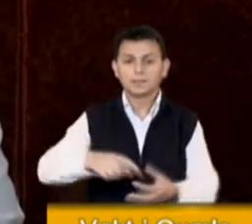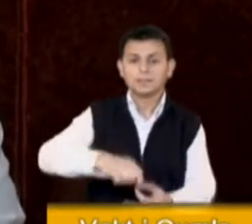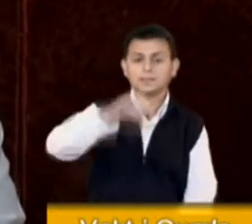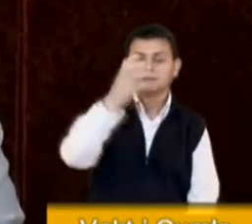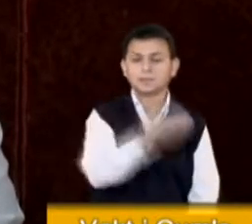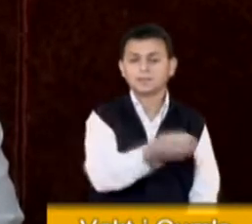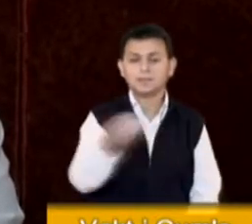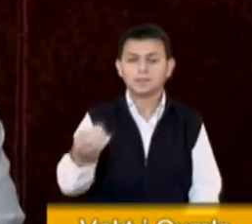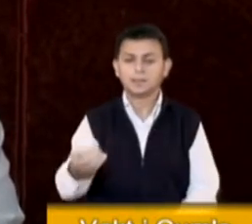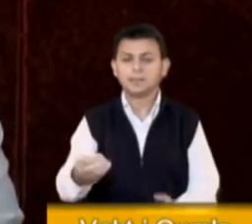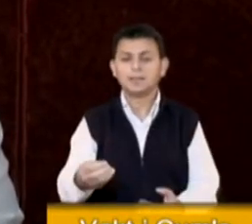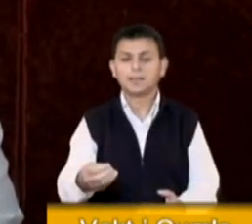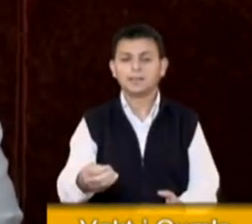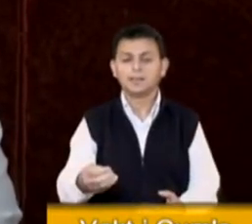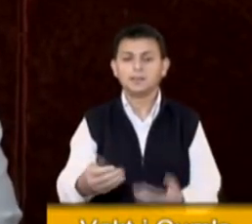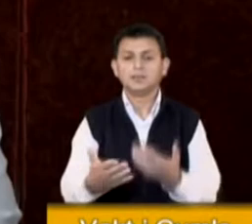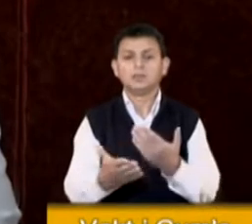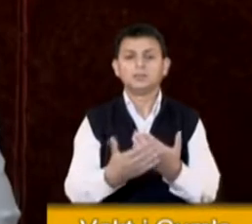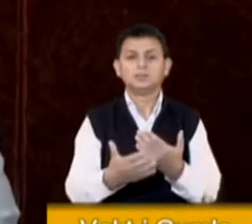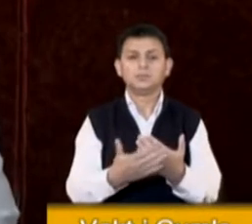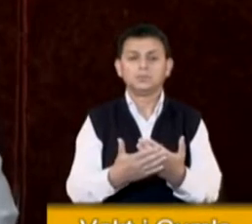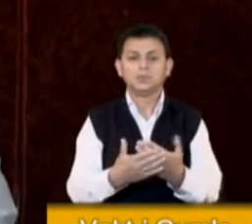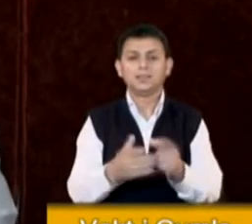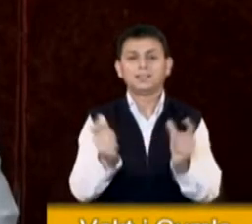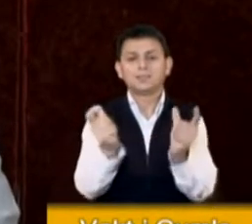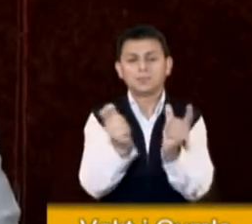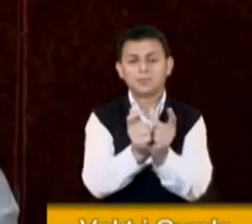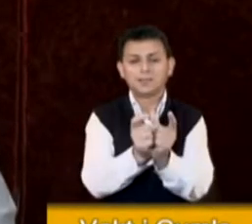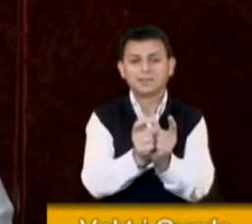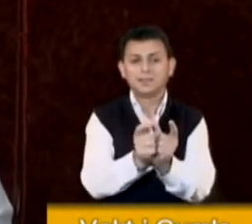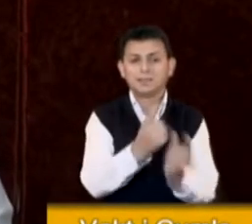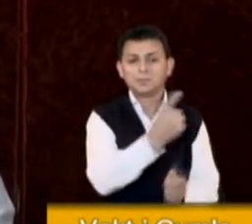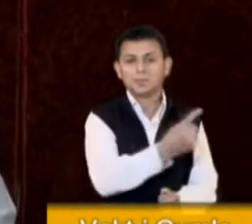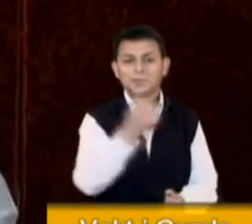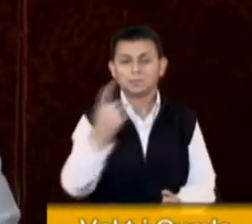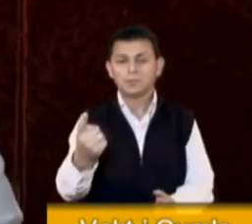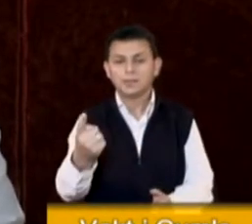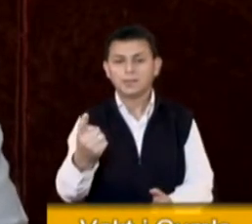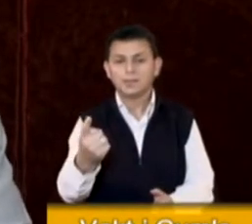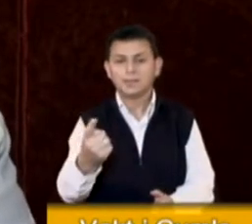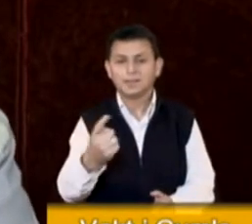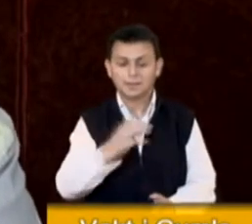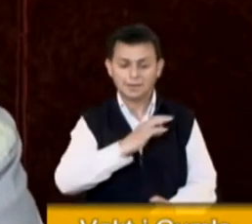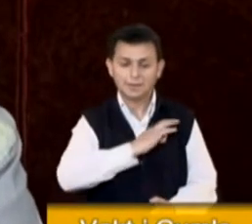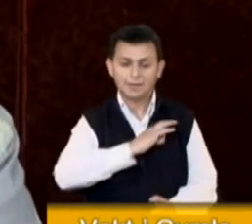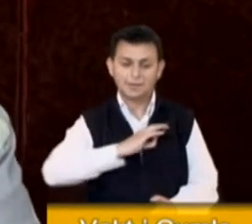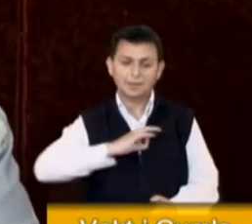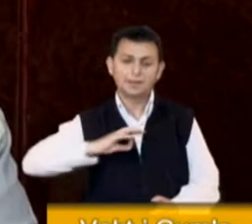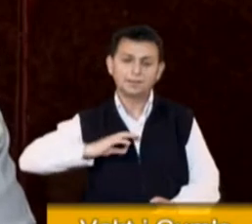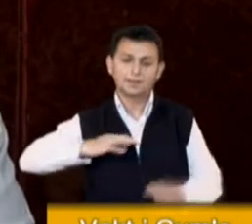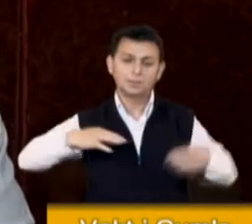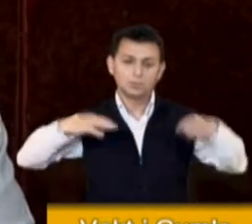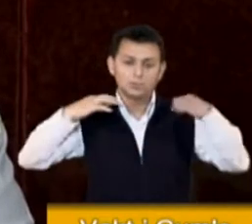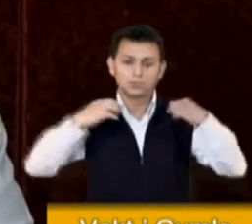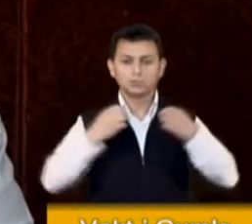cemiyetlerde, toplantılarda birbirlerine nazar boncuğu hediye ediyorlar. Muhterem müminler, nazar boncuğu hediye ediyorlar.